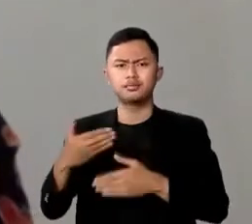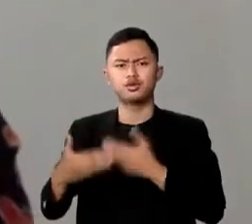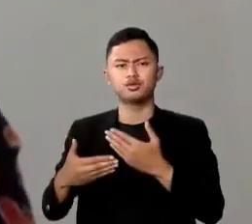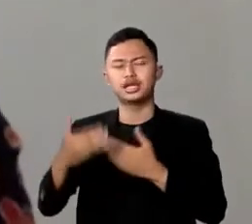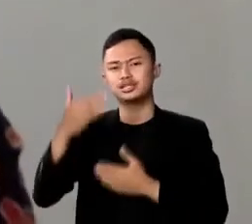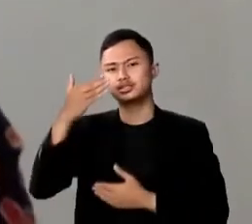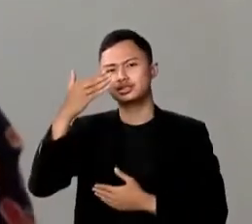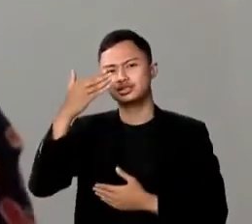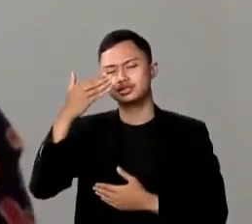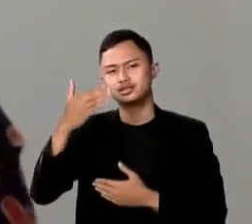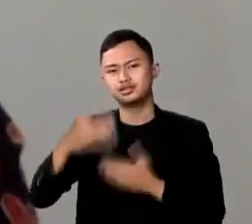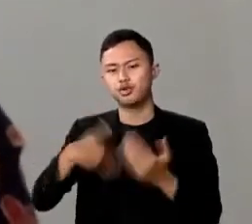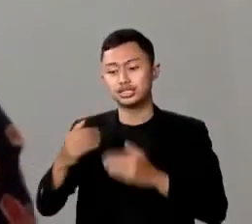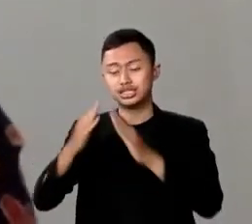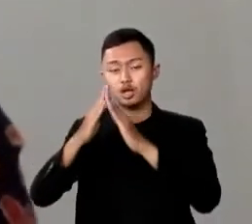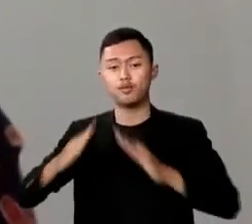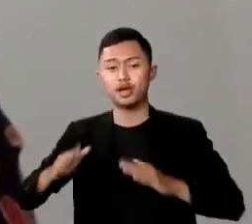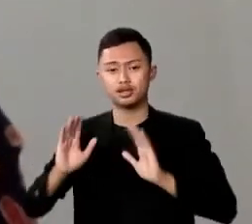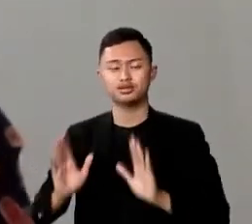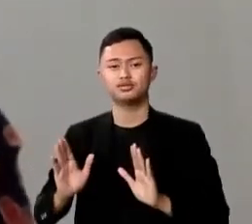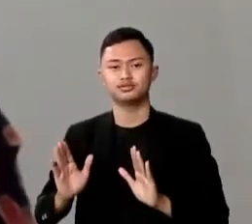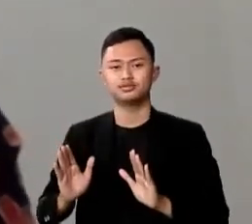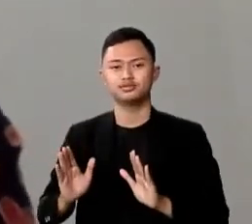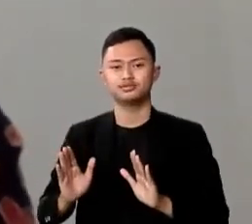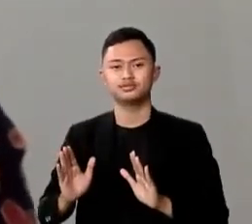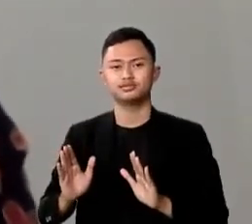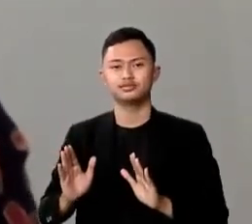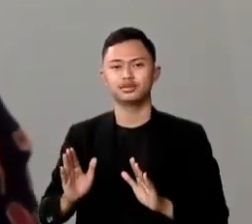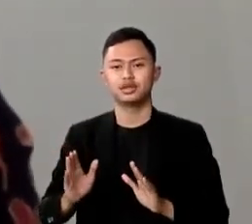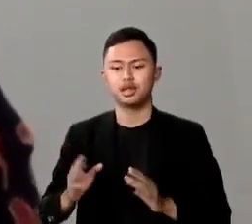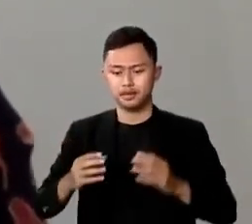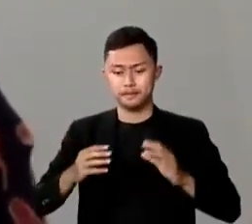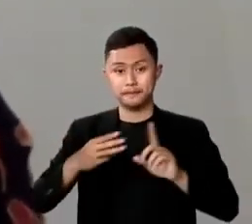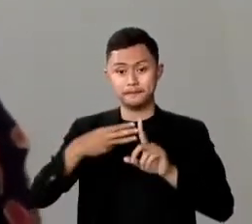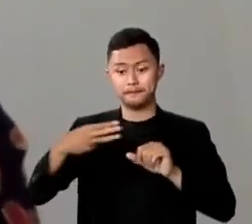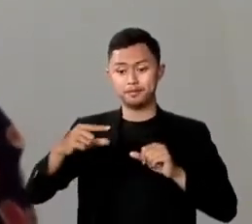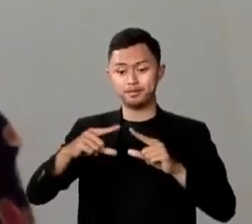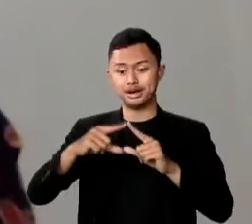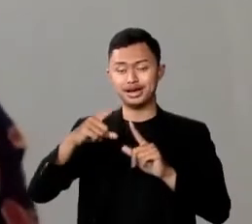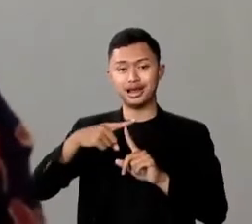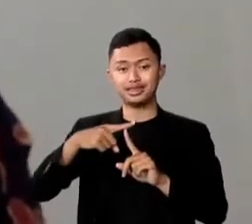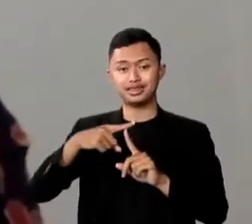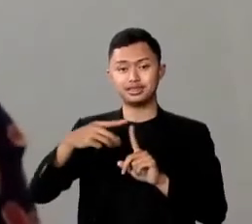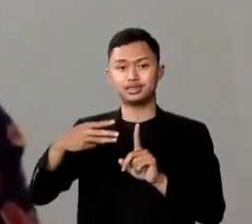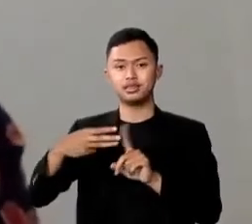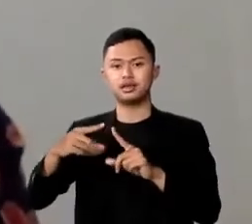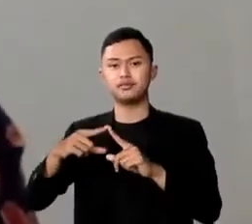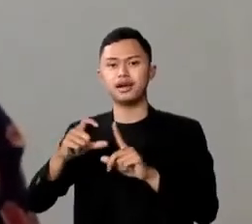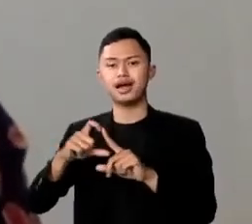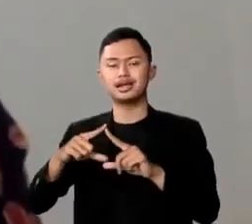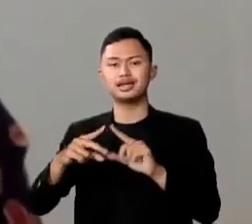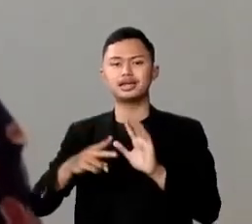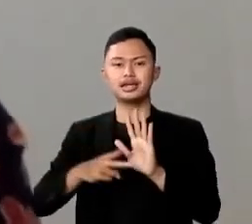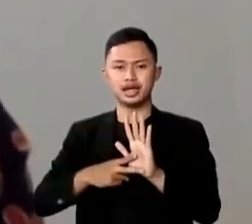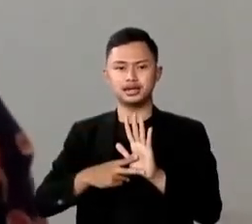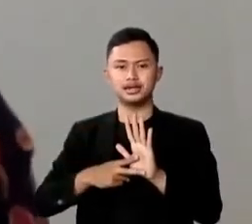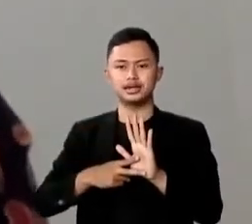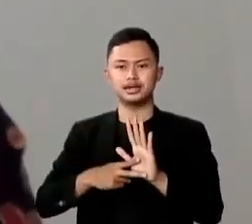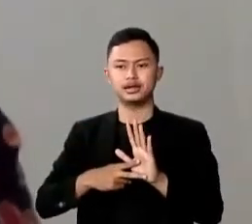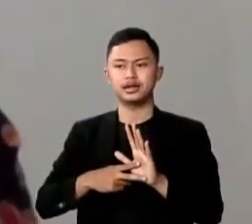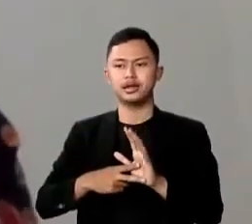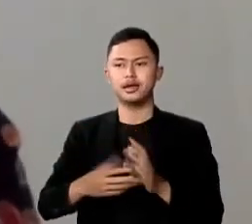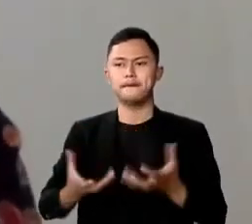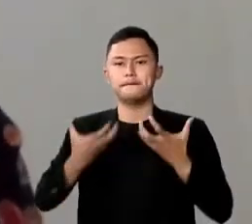lagi apa di rumah saja ini ternyata berat badannya meningkat pesat akhirnya mengalami power white obesitas maka